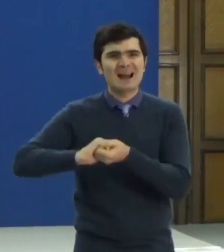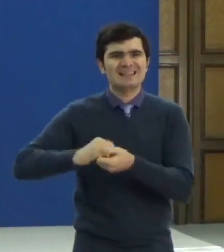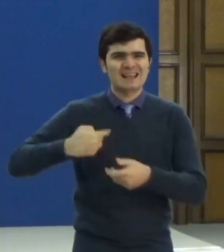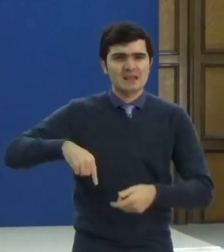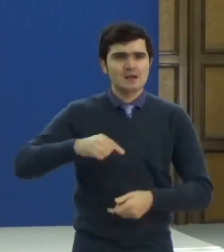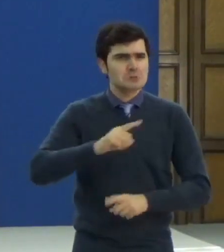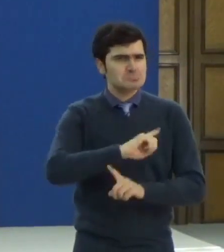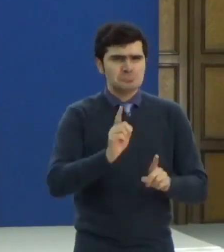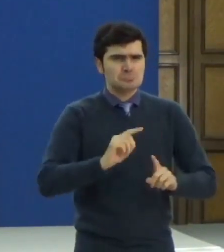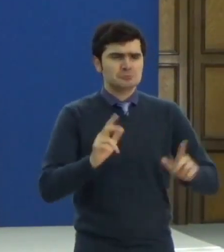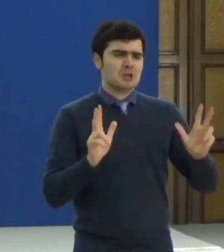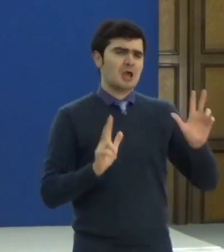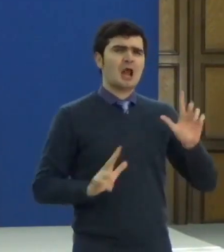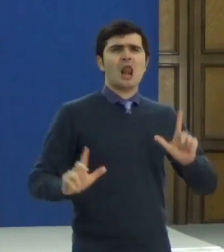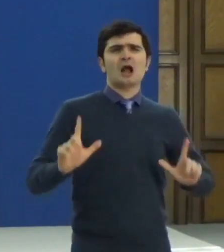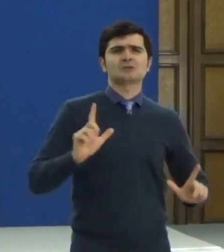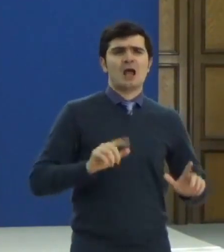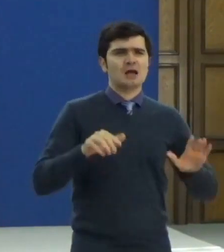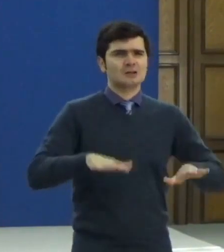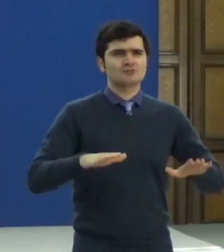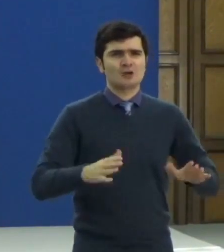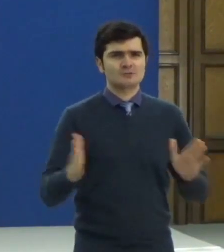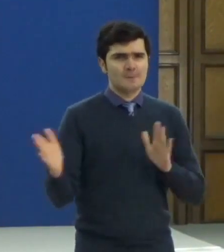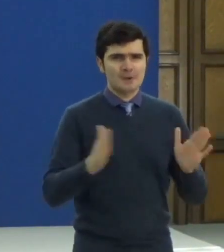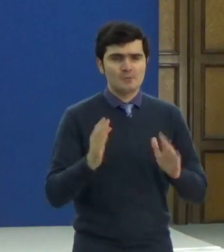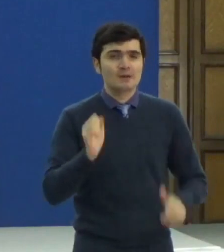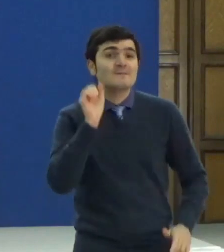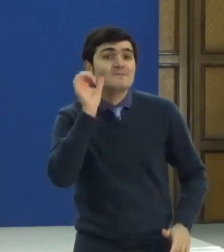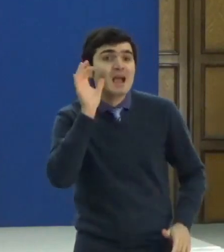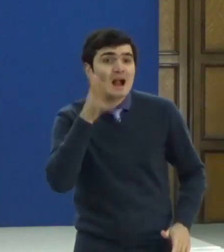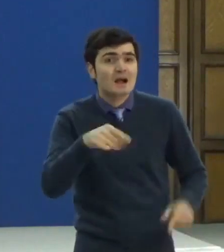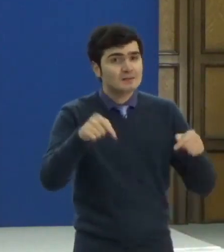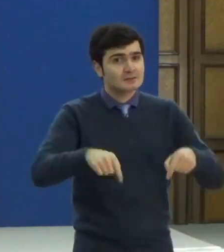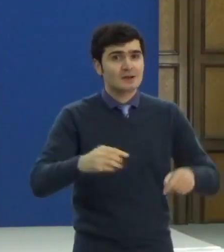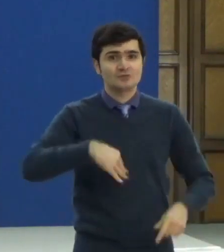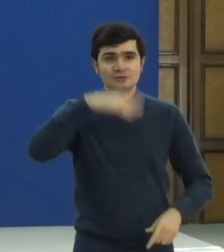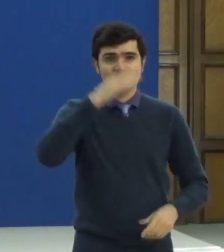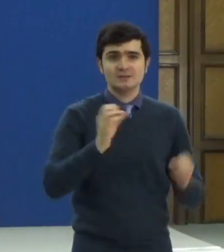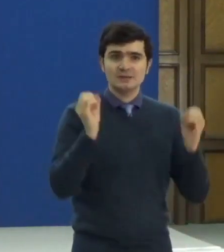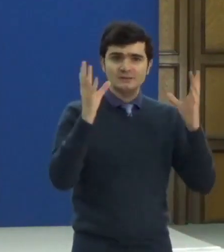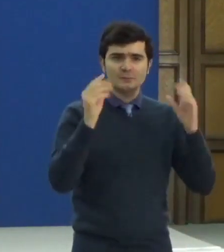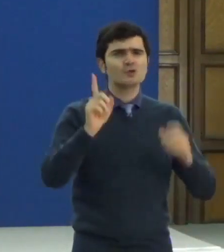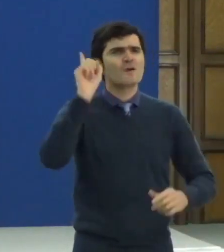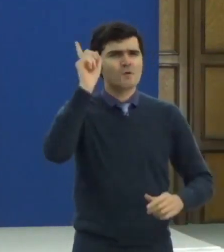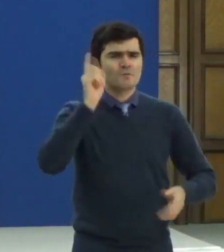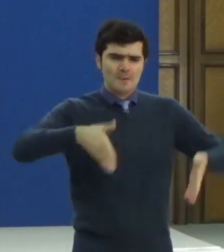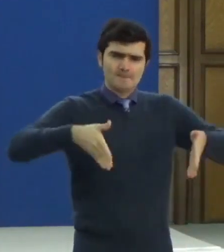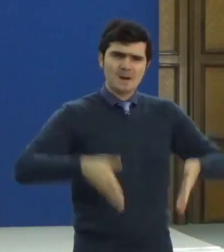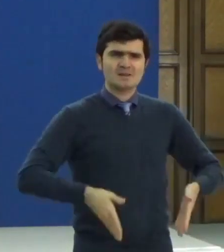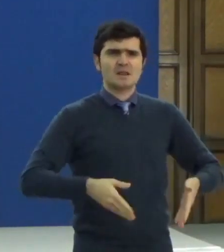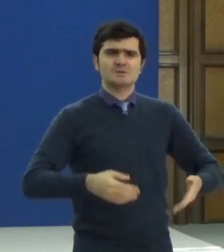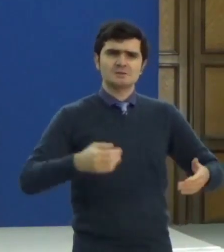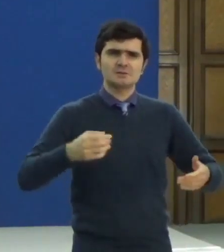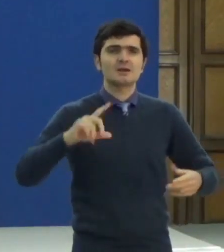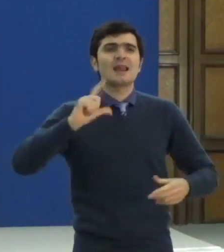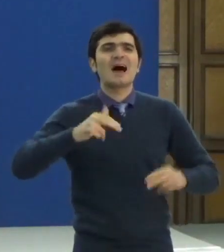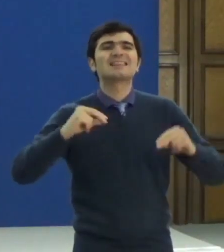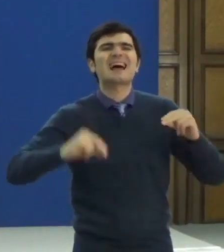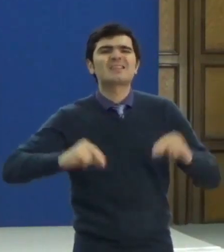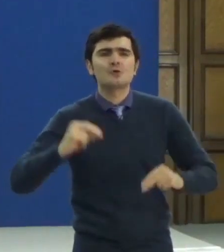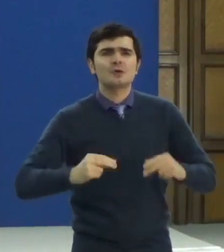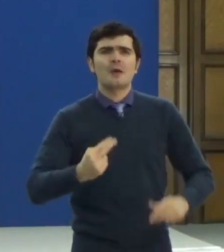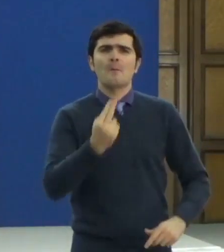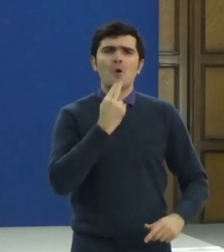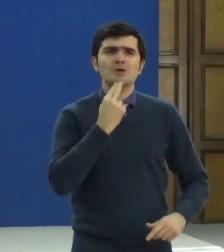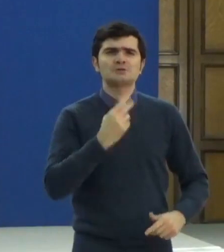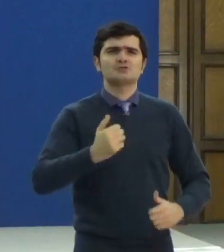în această perioadă. Zilnic, în aceste zile de sărbătoare, vor fi la datorie polițiști, jandarmi, polițiști de